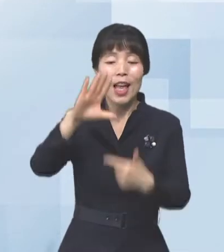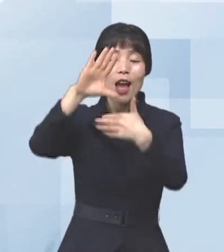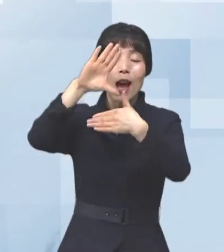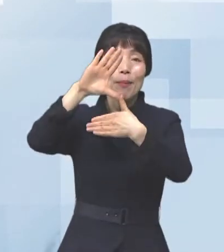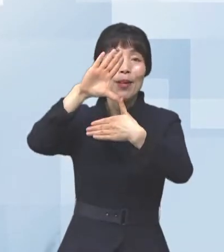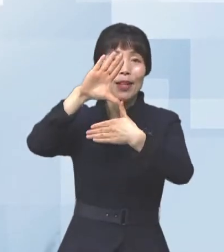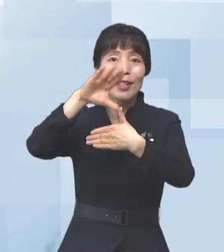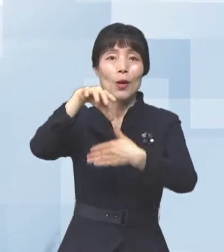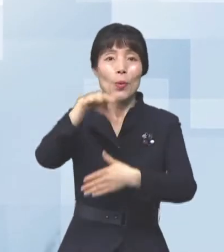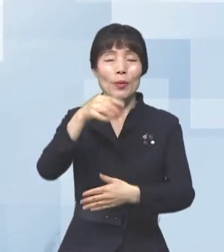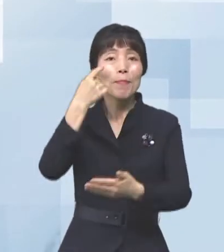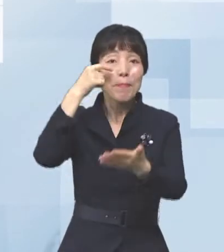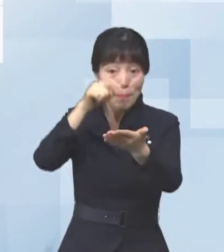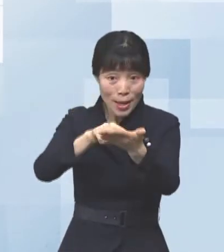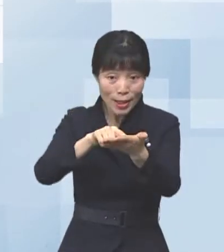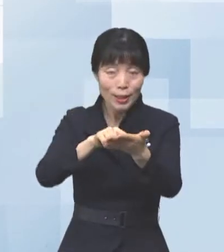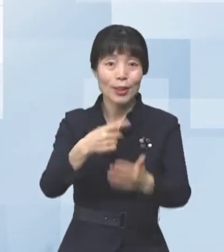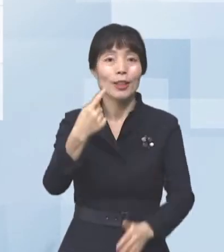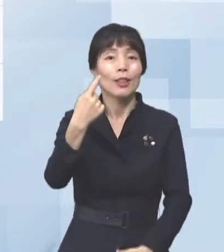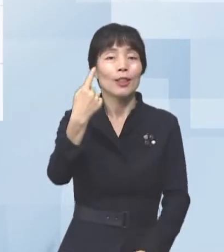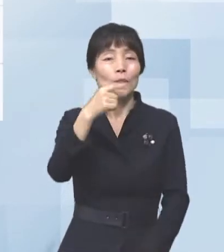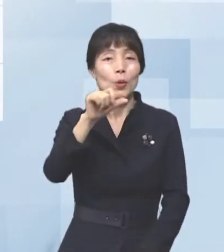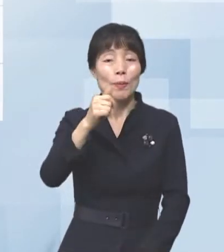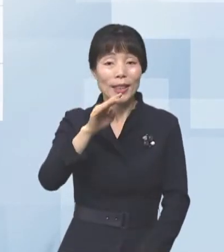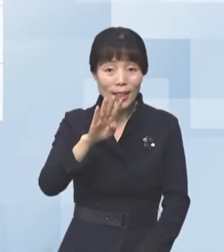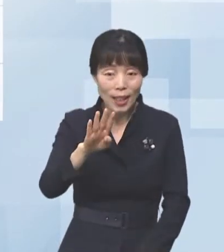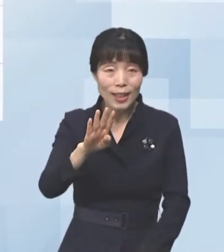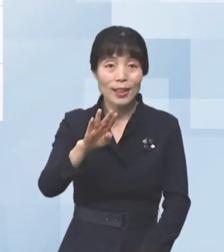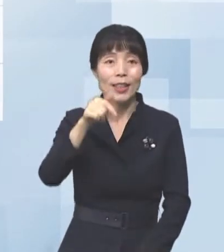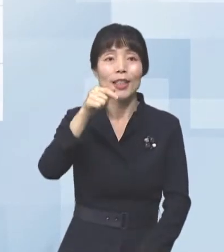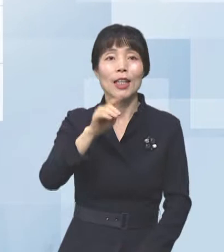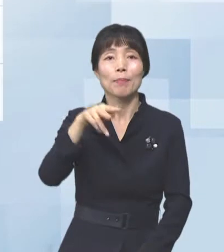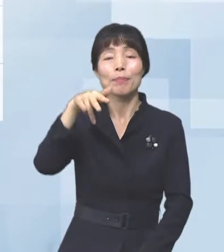대륙을 발견했고, 1504년에는 갑자사화가,